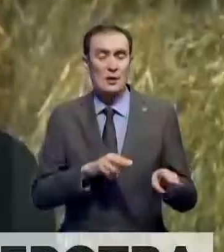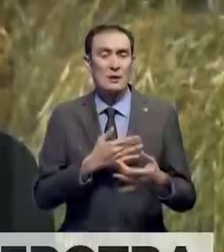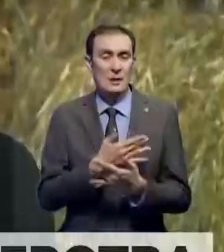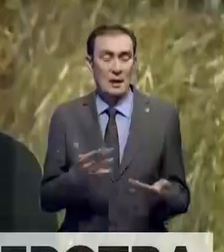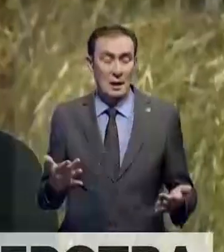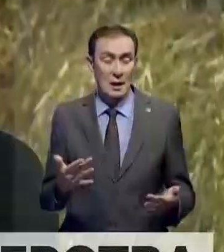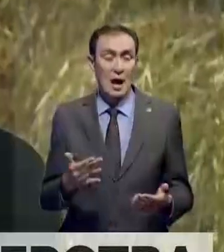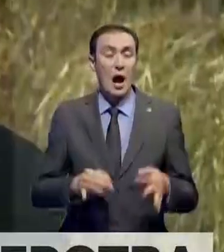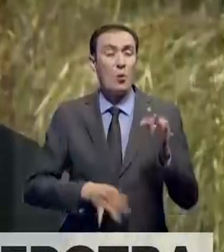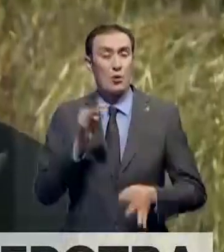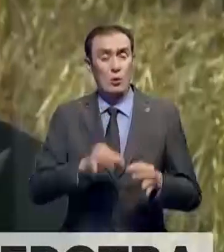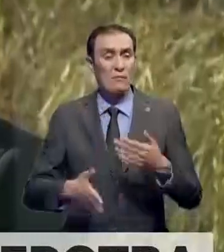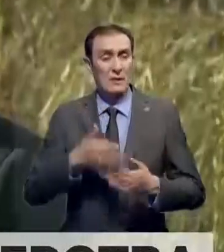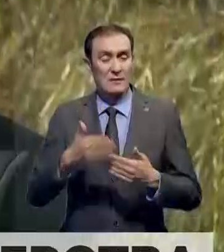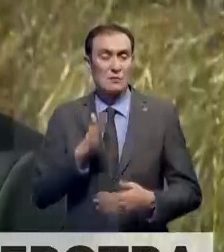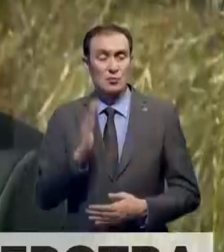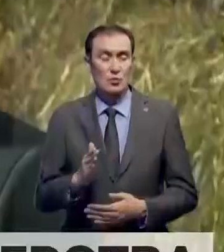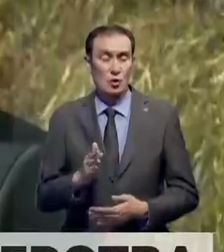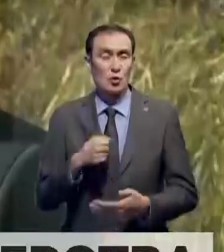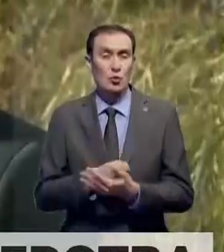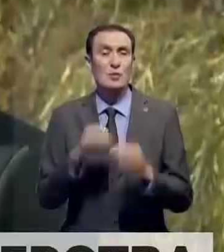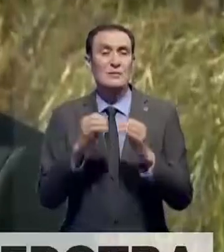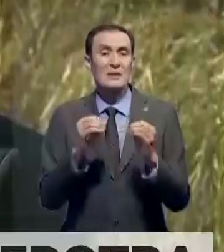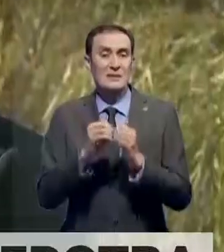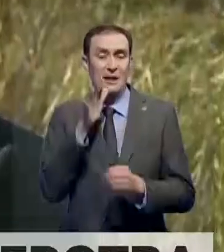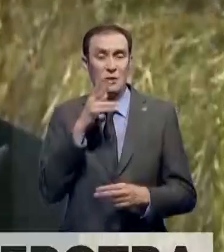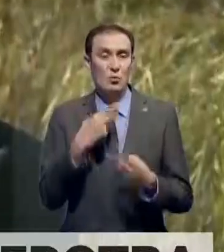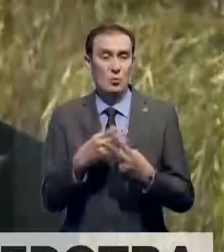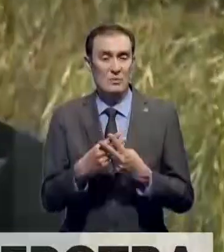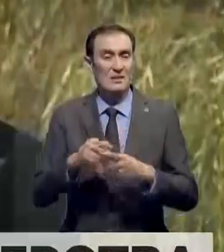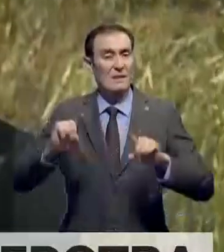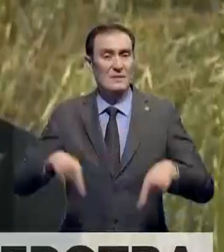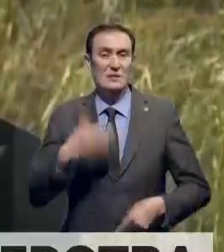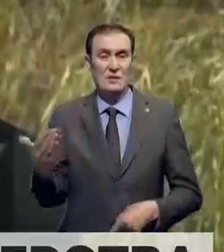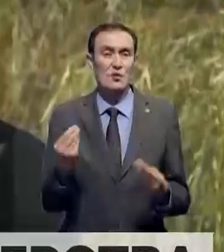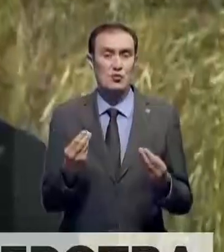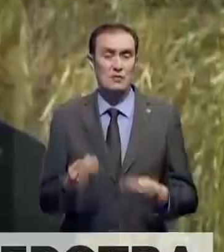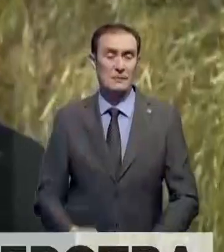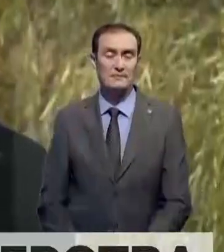браконьерства. Уголовная ответственность предусматривает максимально до 10 лет лишения свободы с конфискацией имущества.